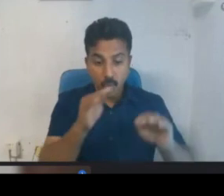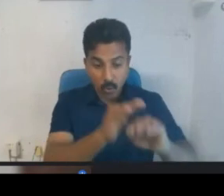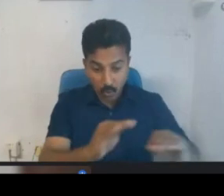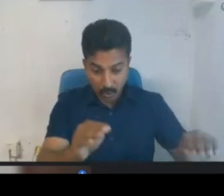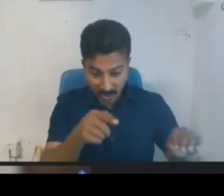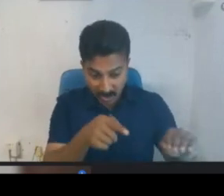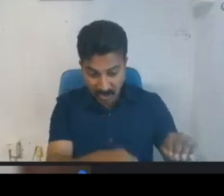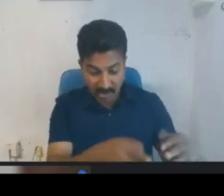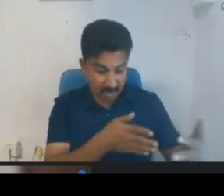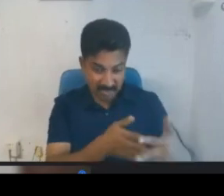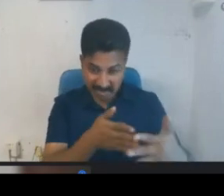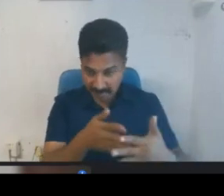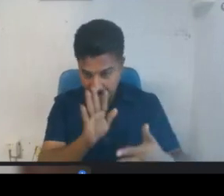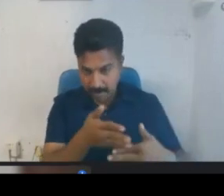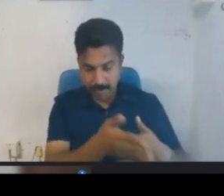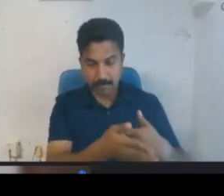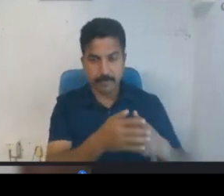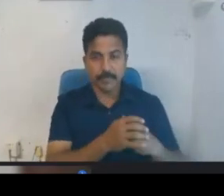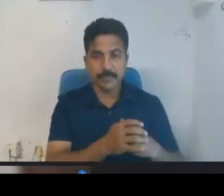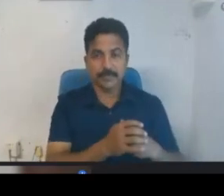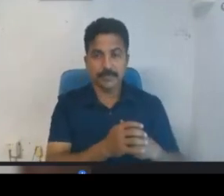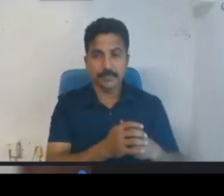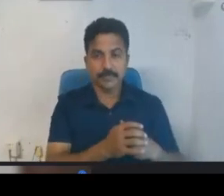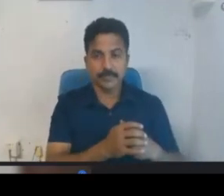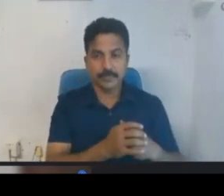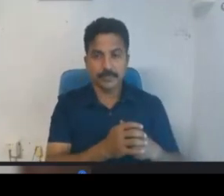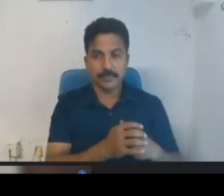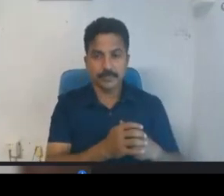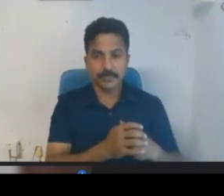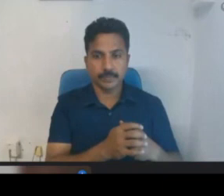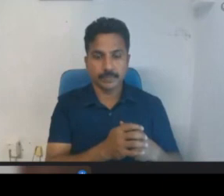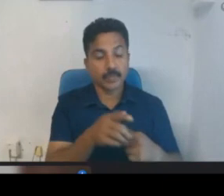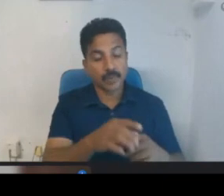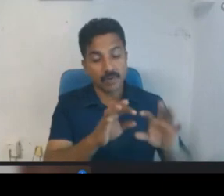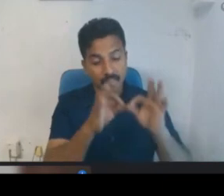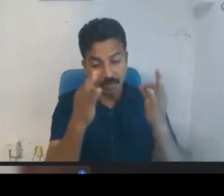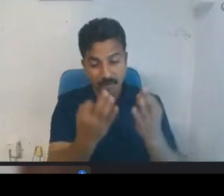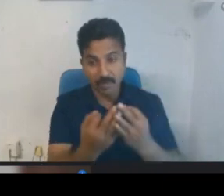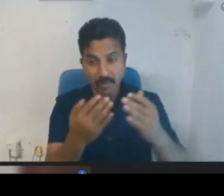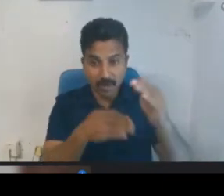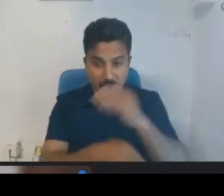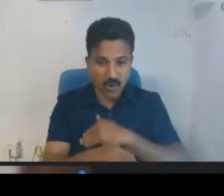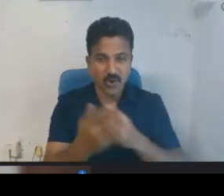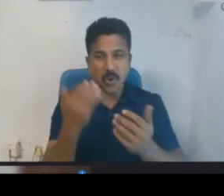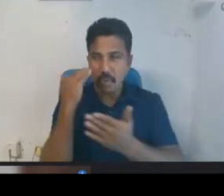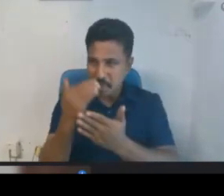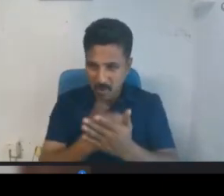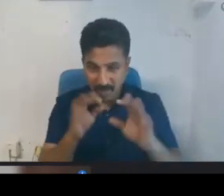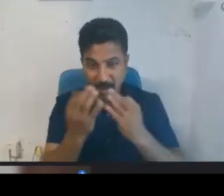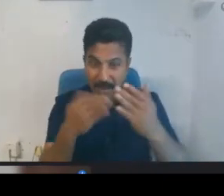കുട്ടികളുടെ ഈ ഒരു ബുദ്ധിമുട്ട് കാരണം നമ്മൾ പല കുടുംബത്തിൽ നടക്കുന്ന എന്തെങ്കിലും ഒരു